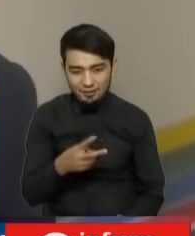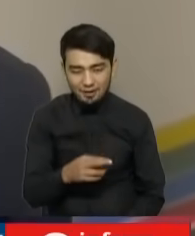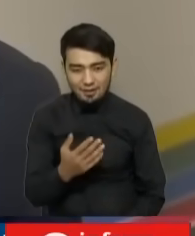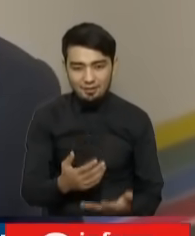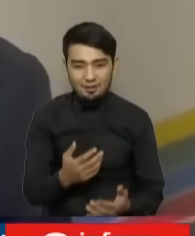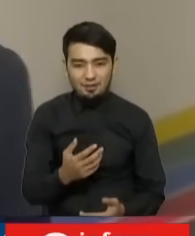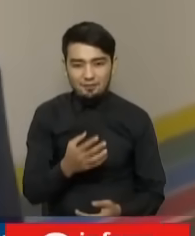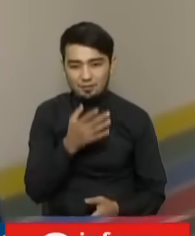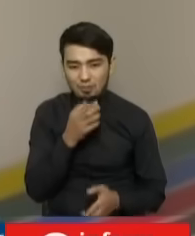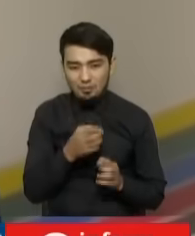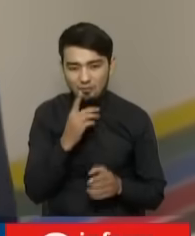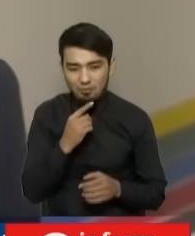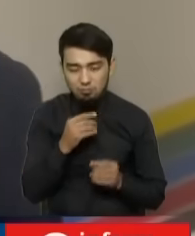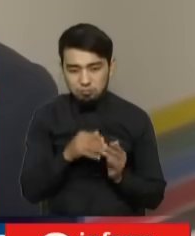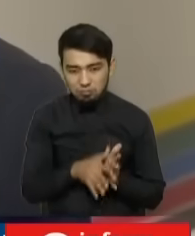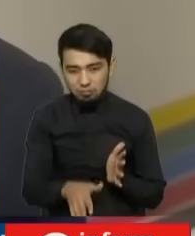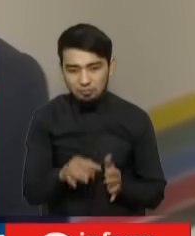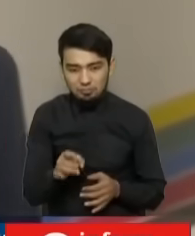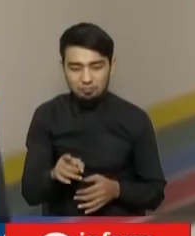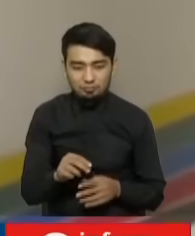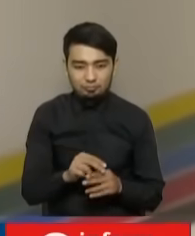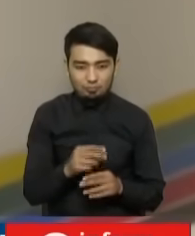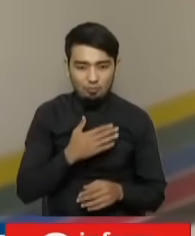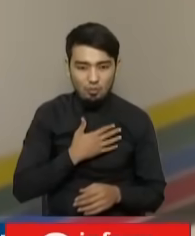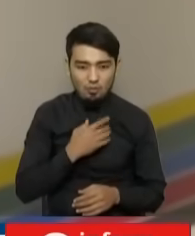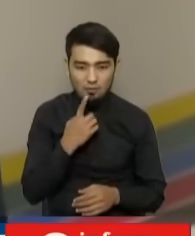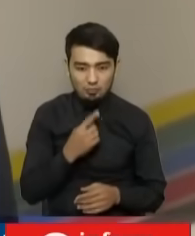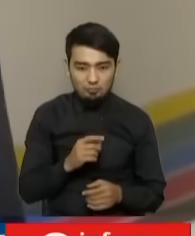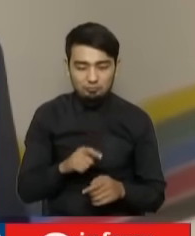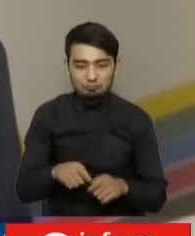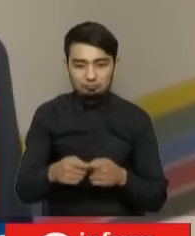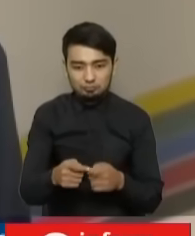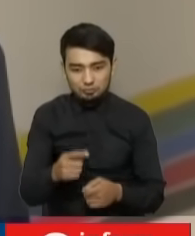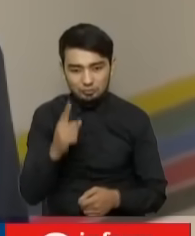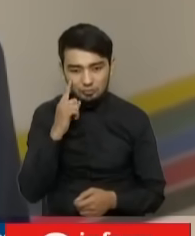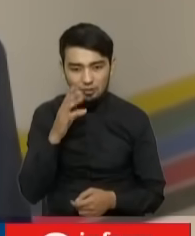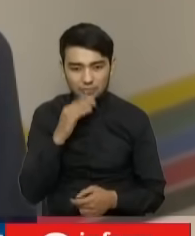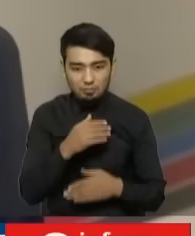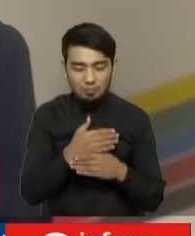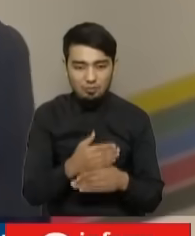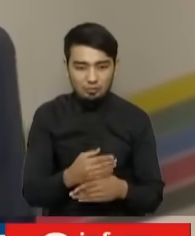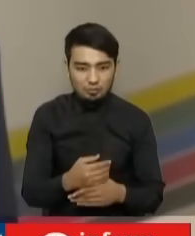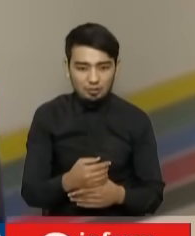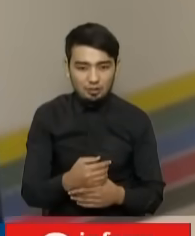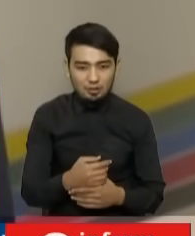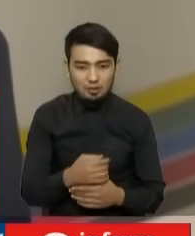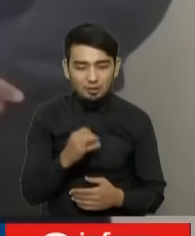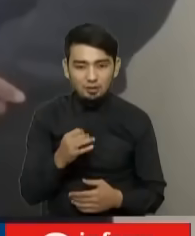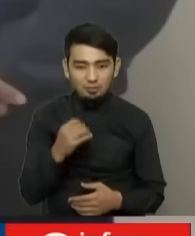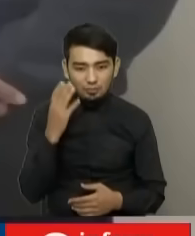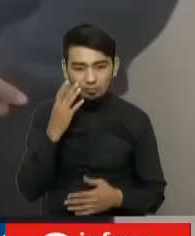Денсаулық жағынан кісі ауырса, сол менің осы берген қаным көмек жасайды деп, сол оймен